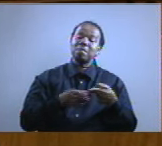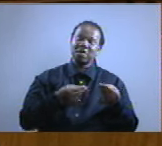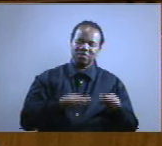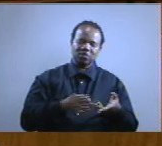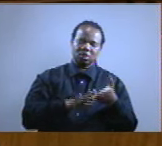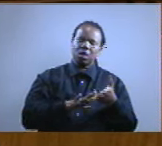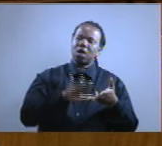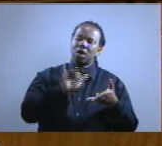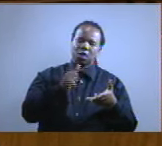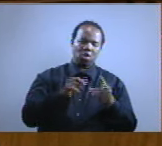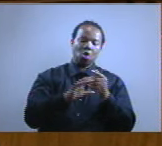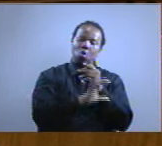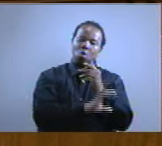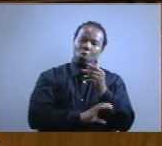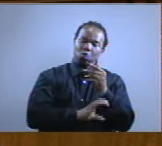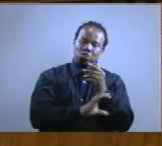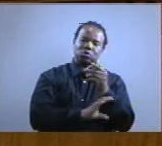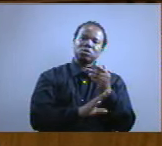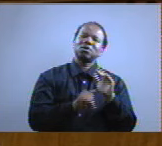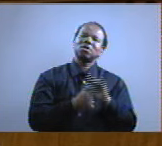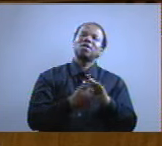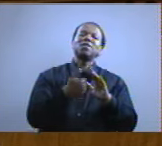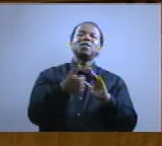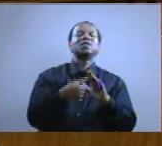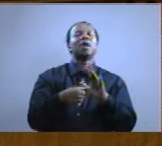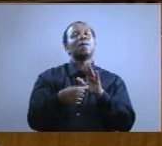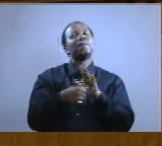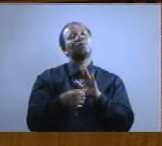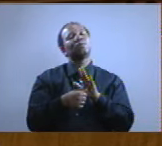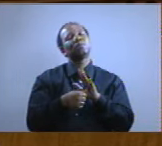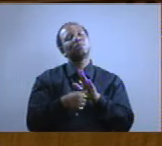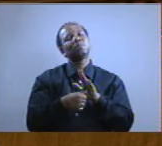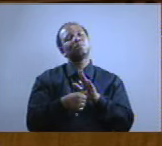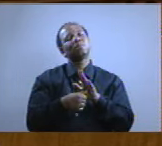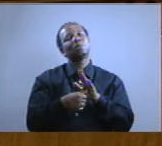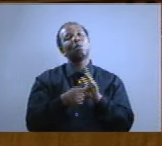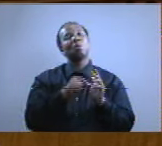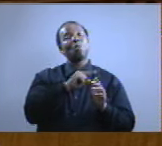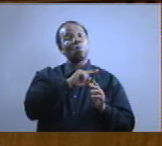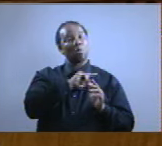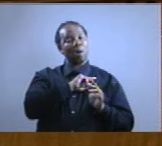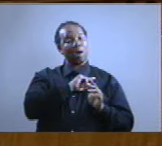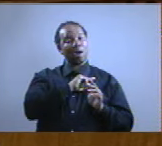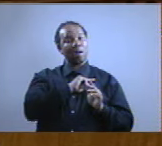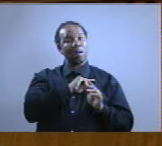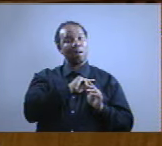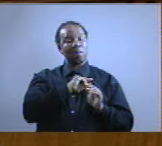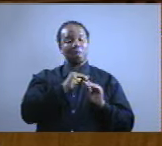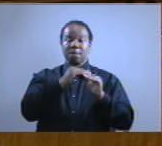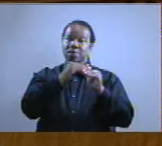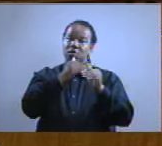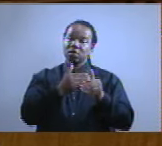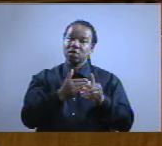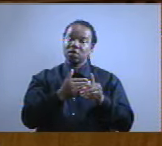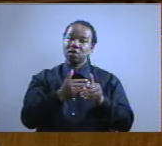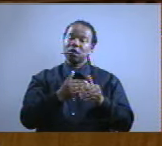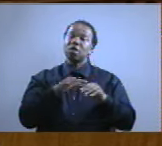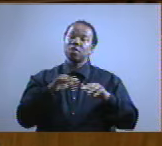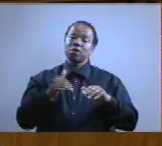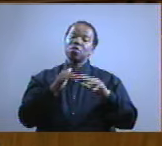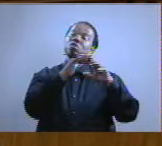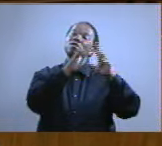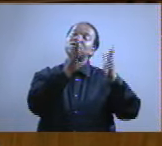die universele regte van mense ongeag hul ras, kleur, geslag en